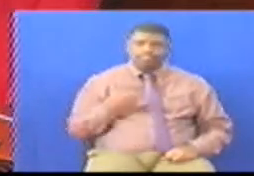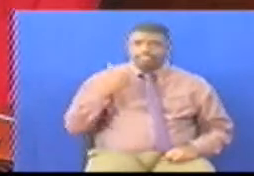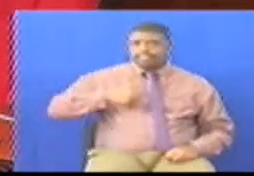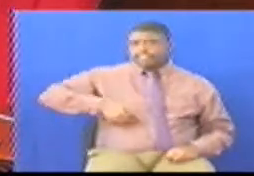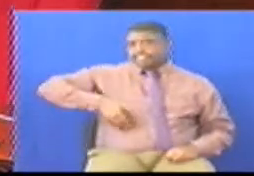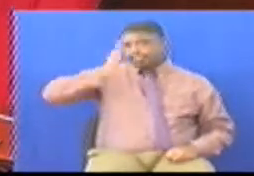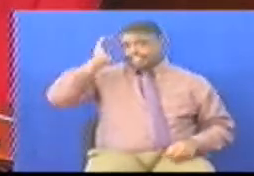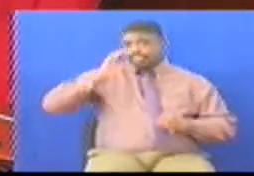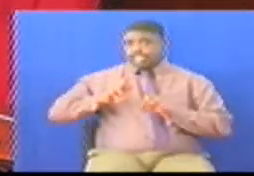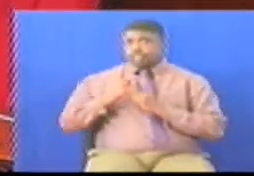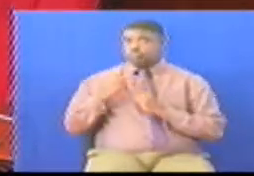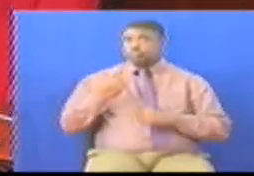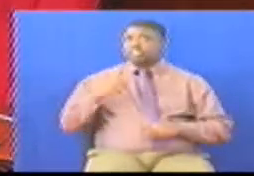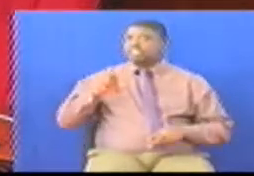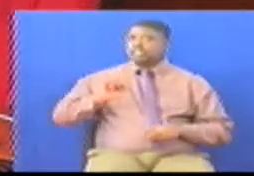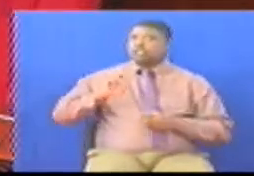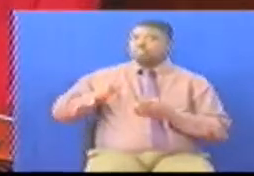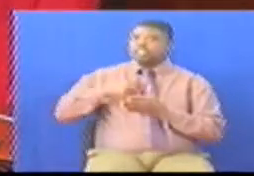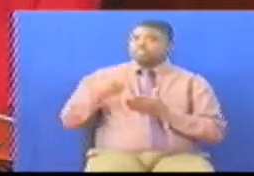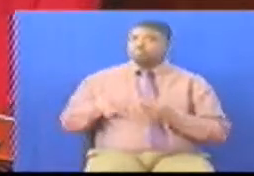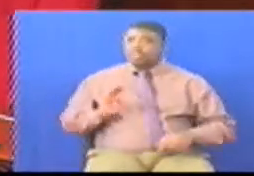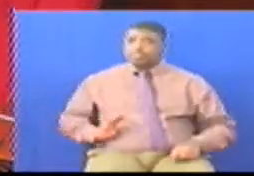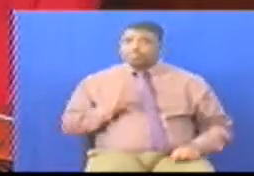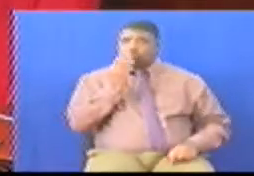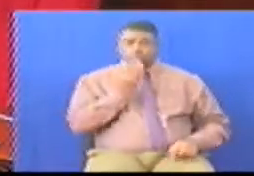serikali au TRA walishindwa kukusanya shilingi bilioni